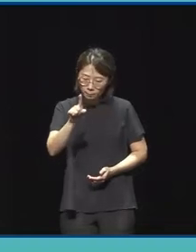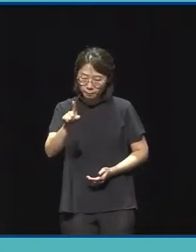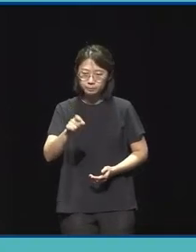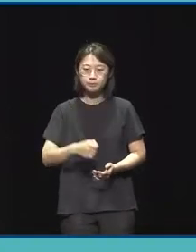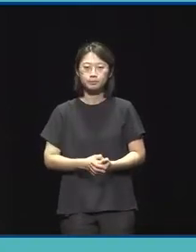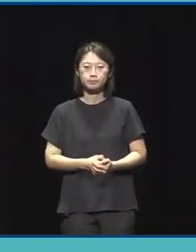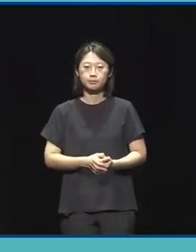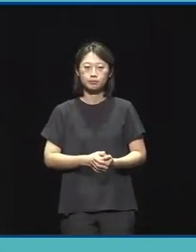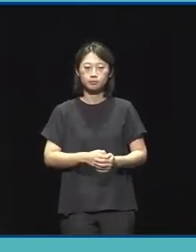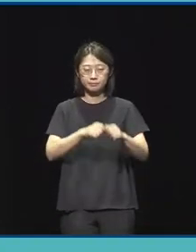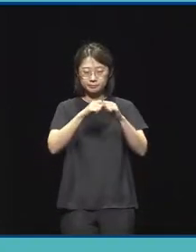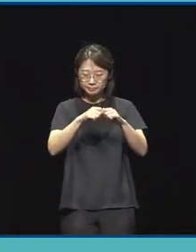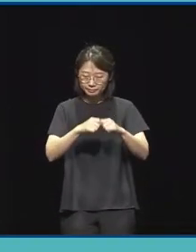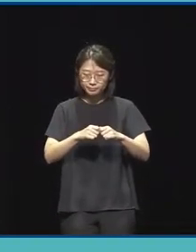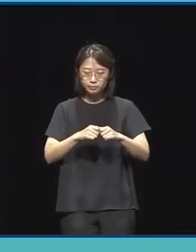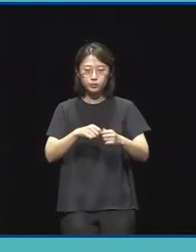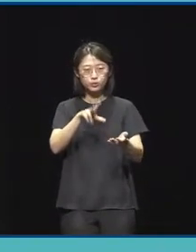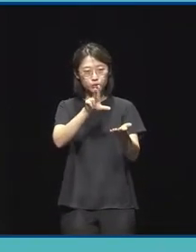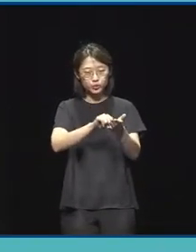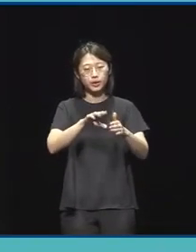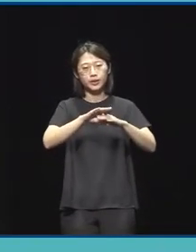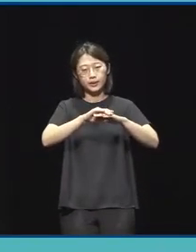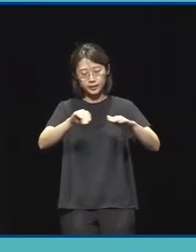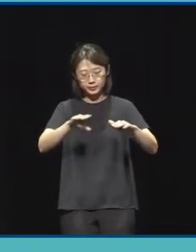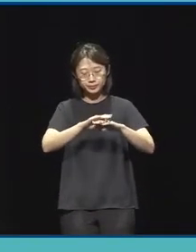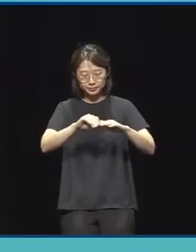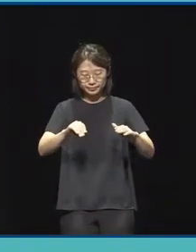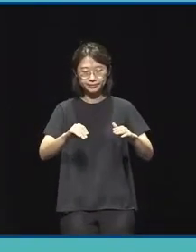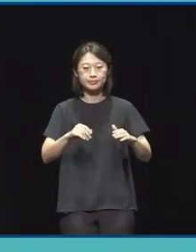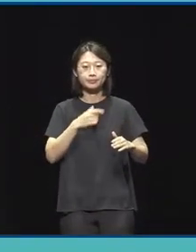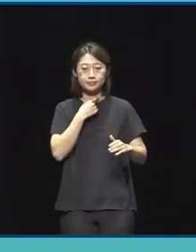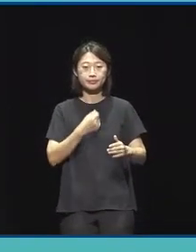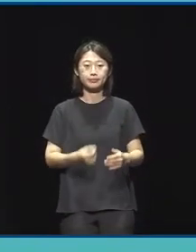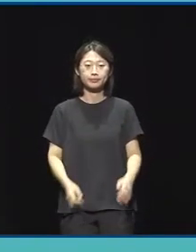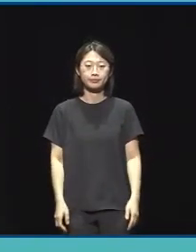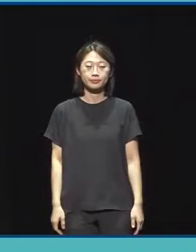차근차근 문제점을 해소해 나가도록 하겠습니다